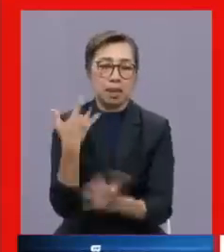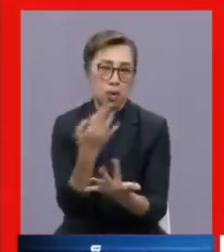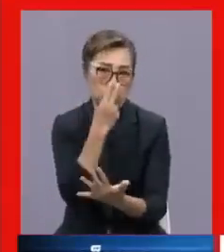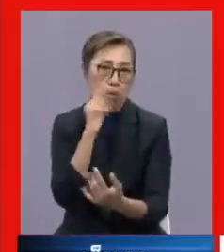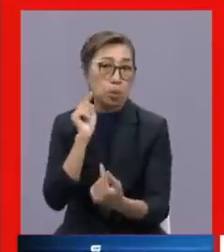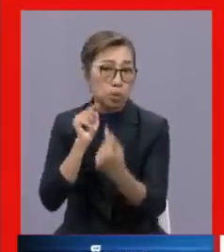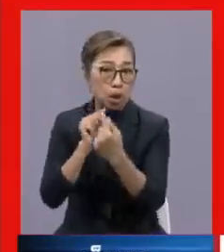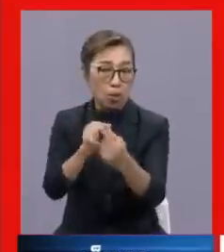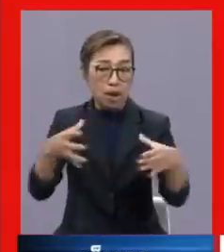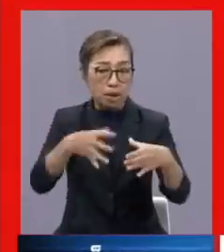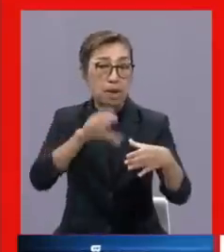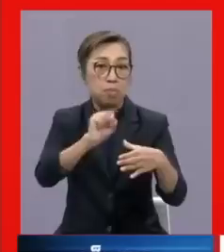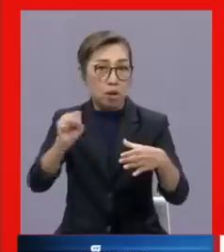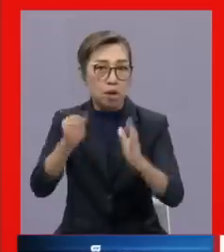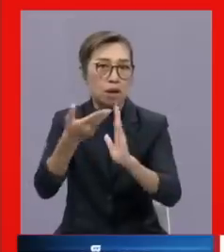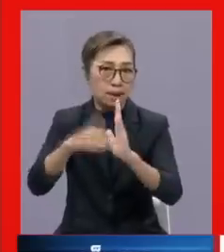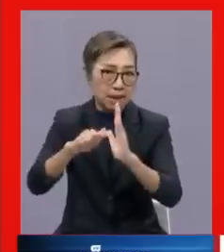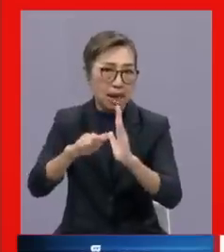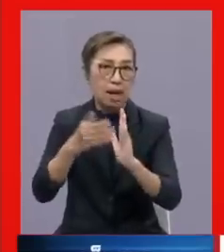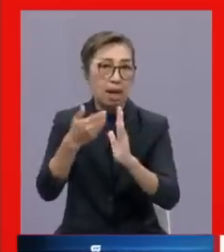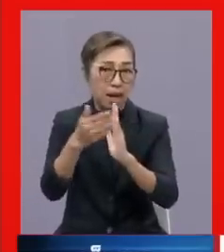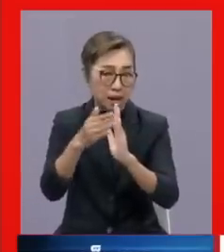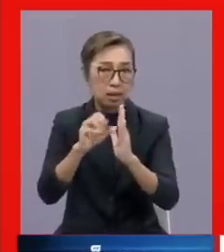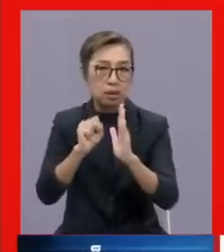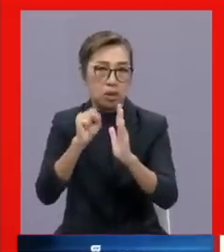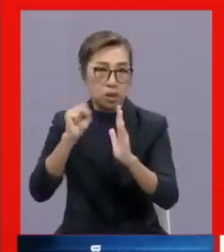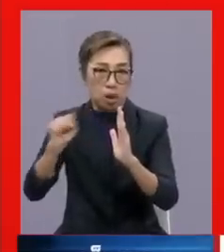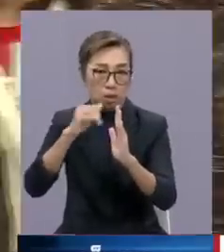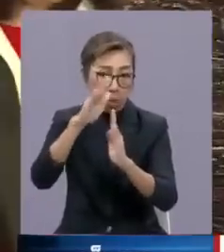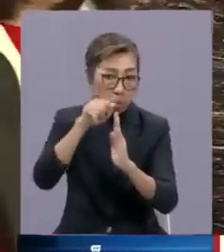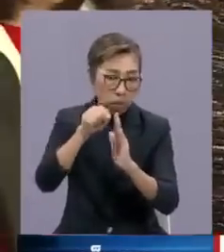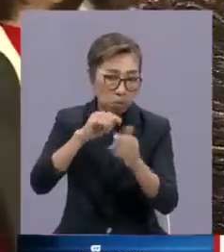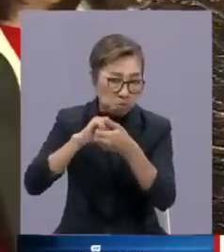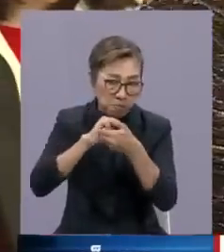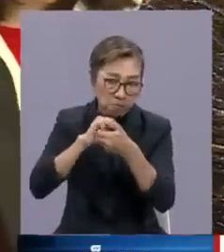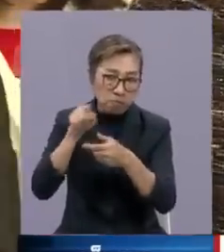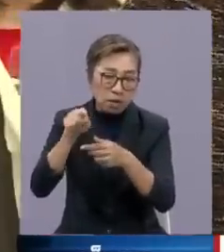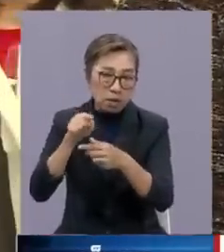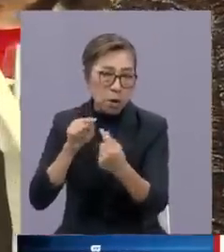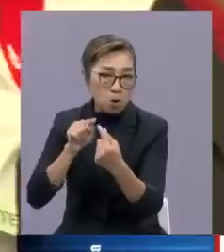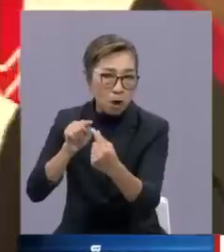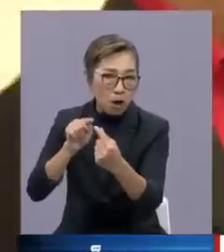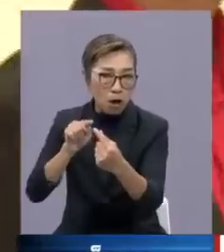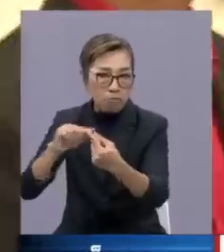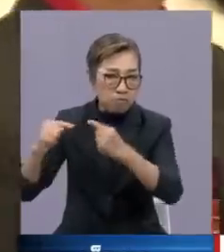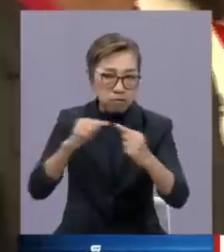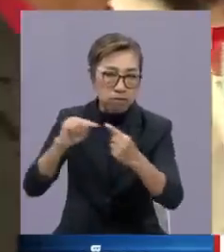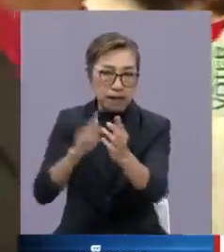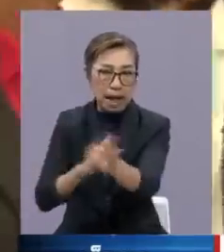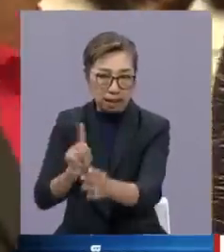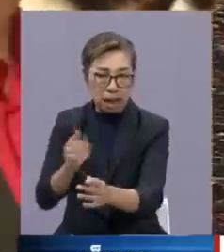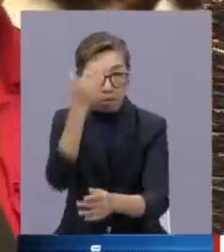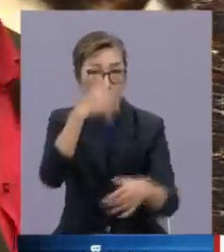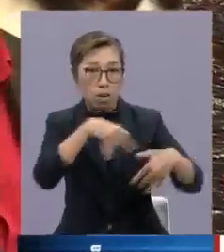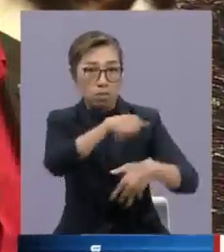าทีมสสสายเหนือสายอีสานจะต่อความยาวสาวความยืดหรือว่าดึงเกมไปถึงไหนเพราะอีกด้านก็กำลังถูกจับต